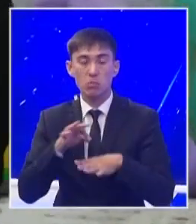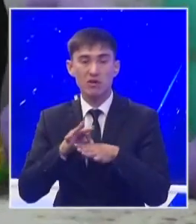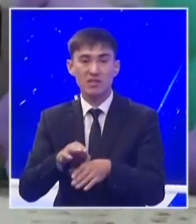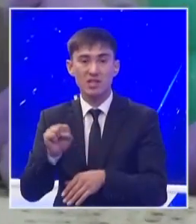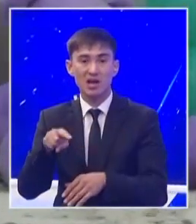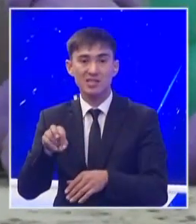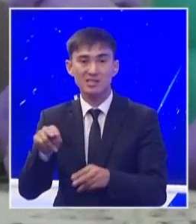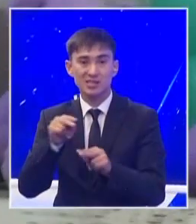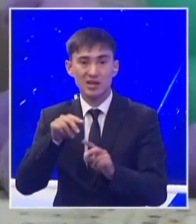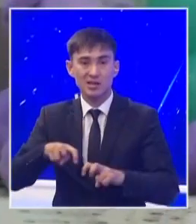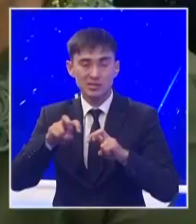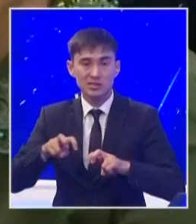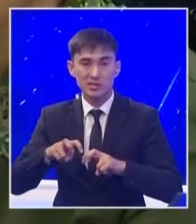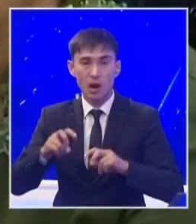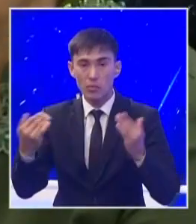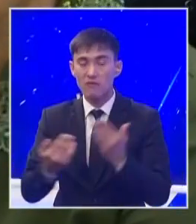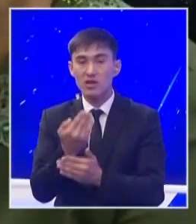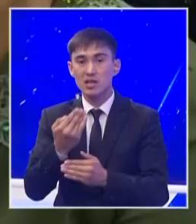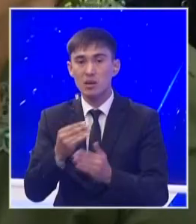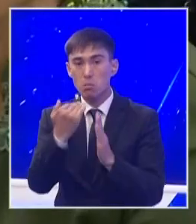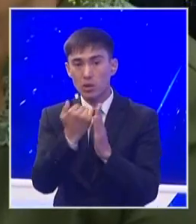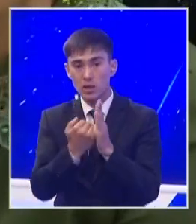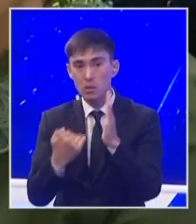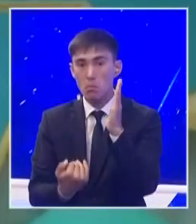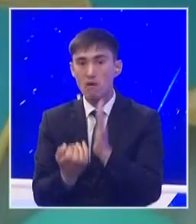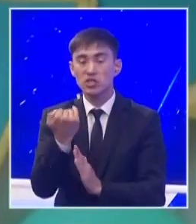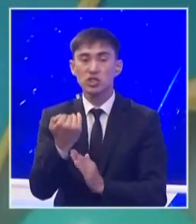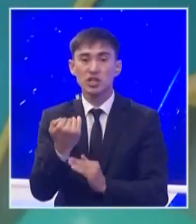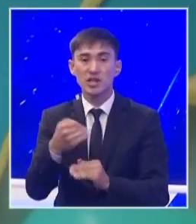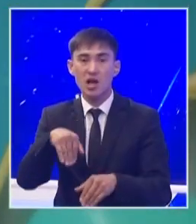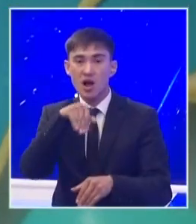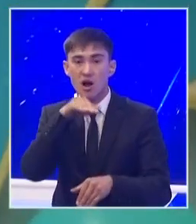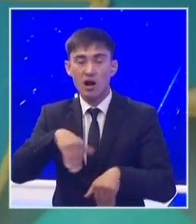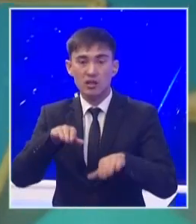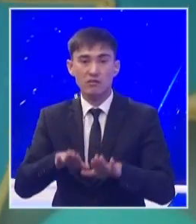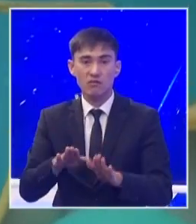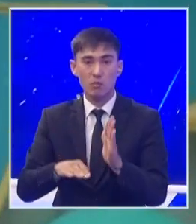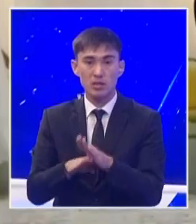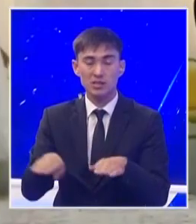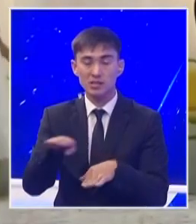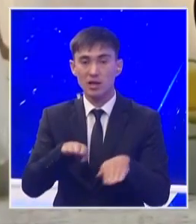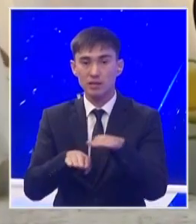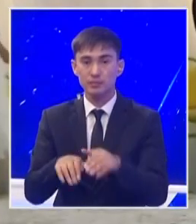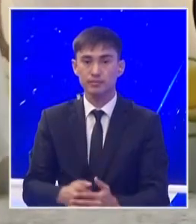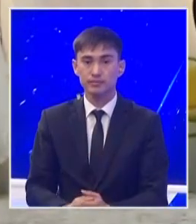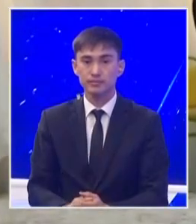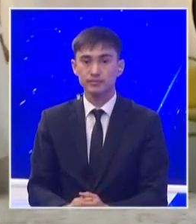проведением аттестации, обновлением содержания программ и повышением кадрового потенциала.